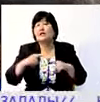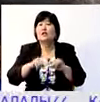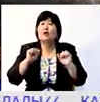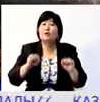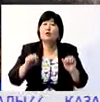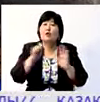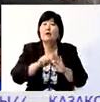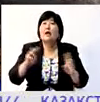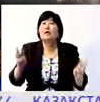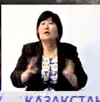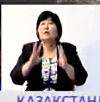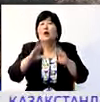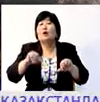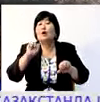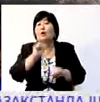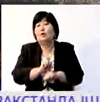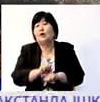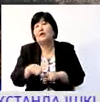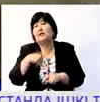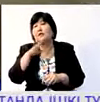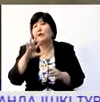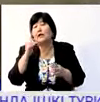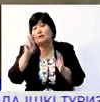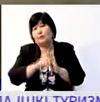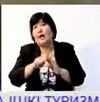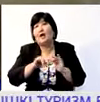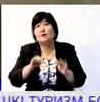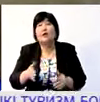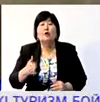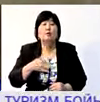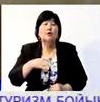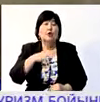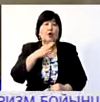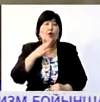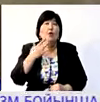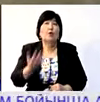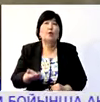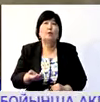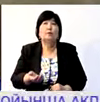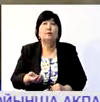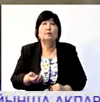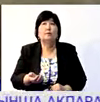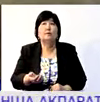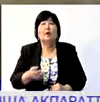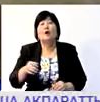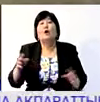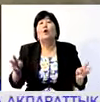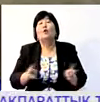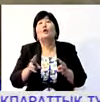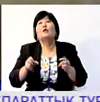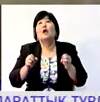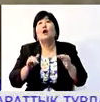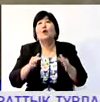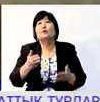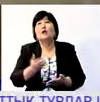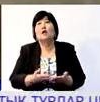байқап, тілсіз жауға тосқауыл болудың тетіктерін бағамдады. Бізде енді көп тараған өрт қауіпсіздігіне байланысты